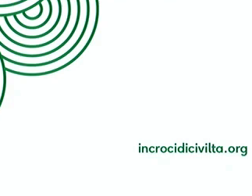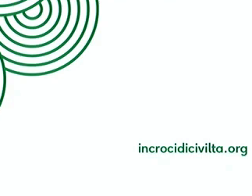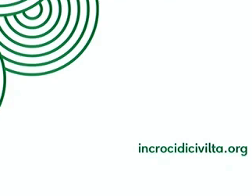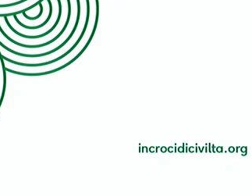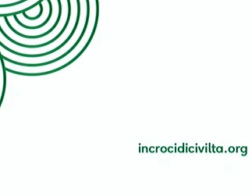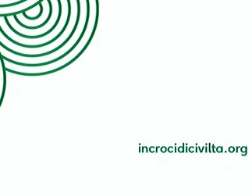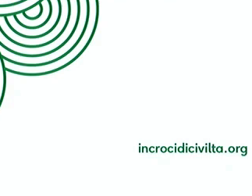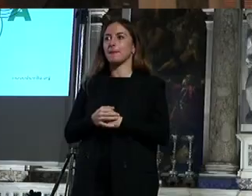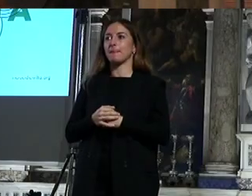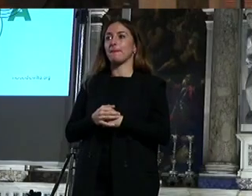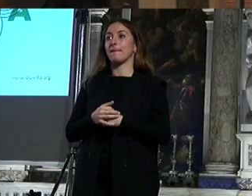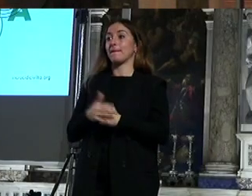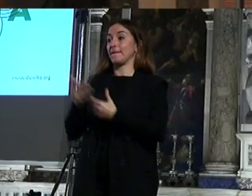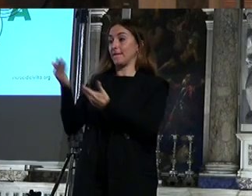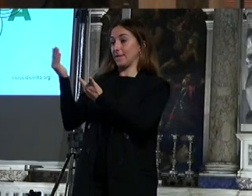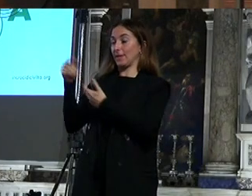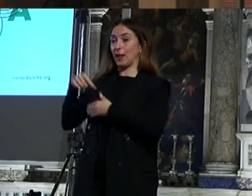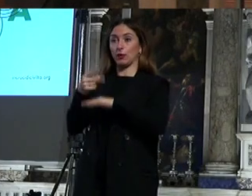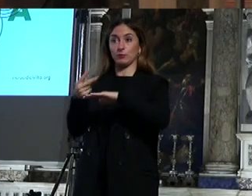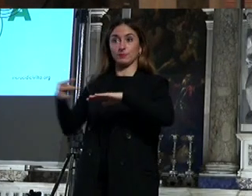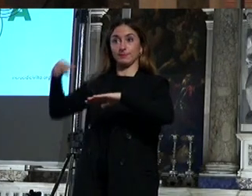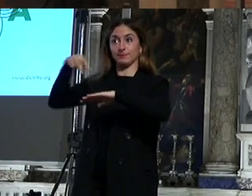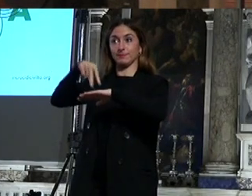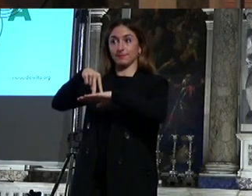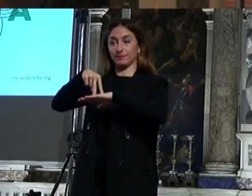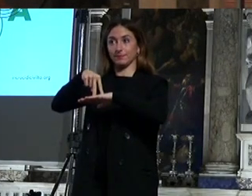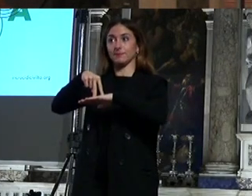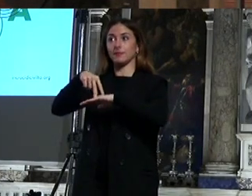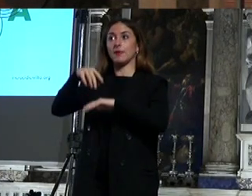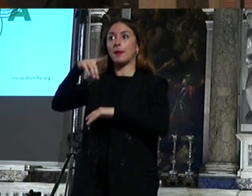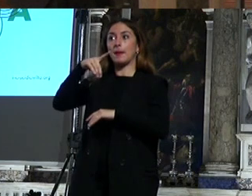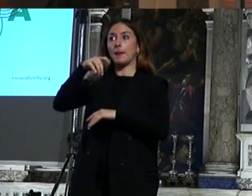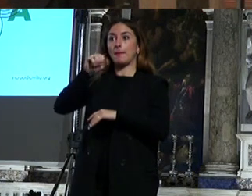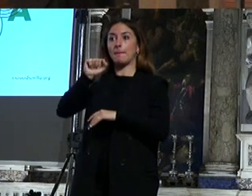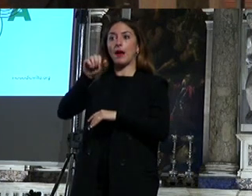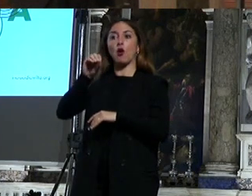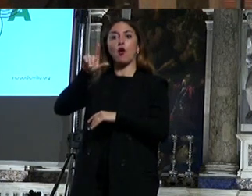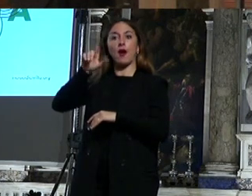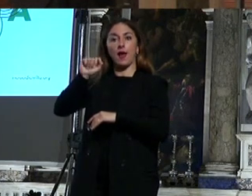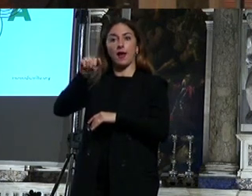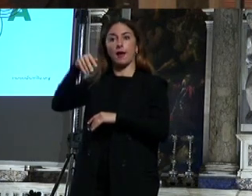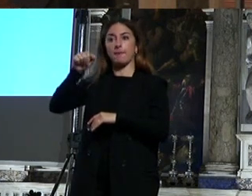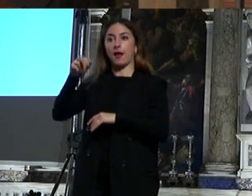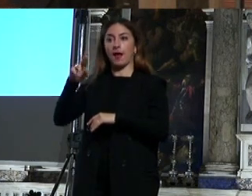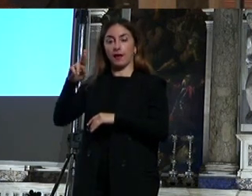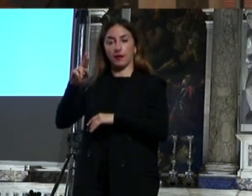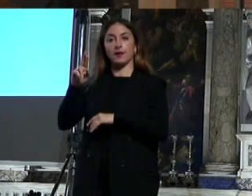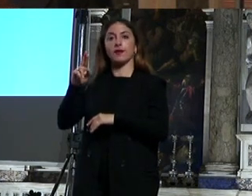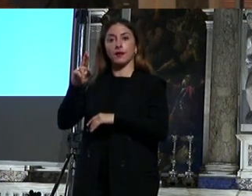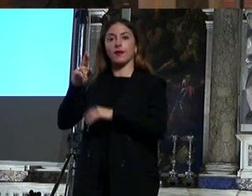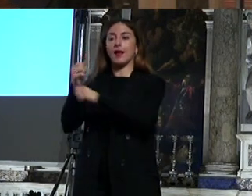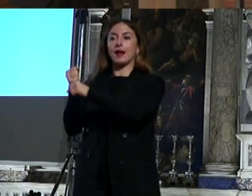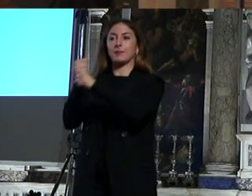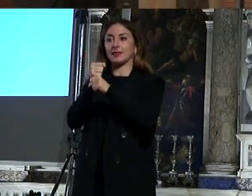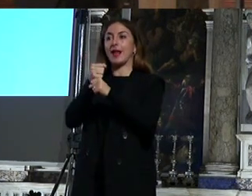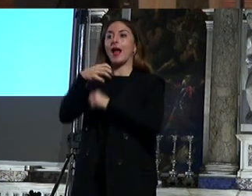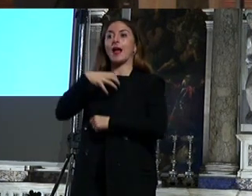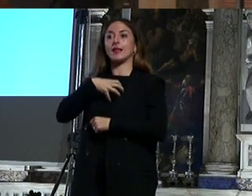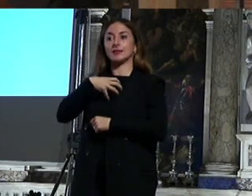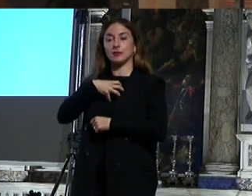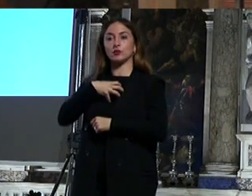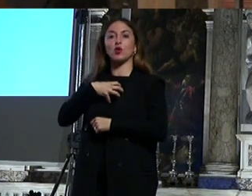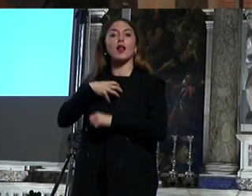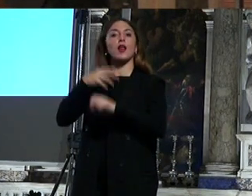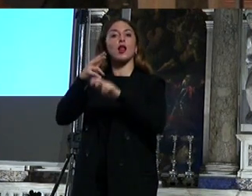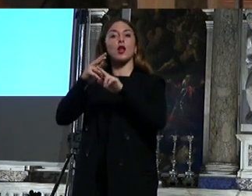invito qui sul palcoscenico Paola Mar, in rappresentanza assessore per